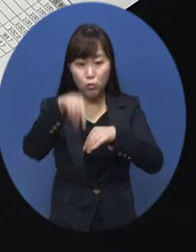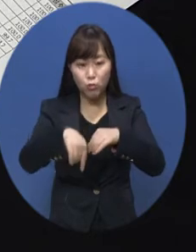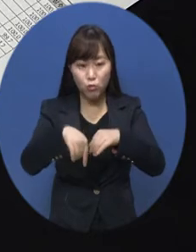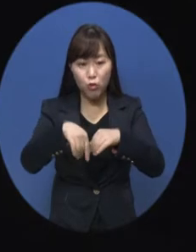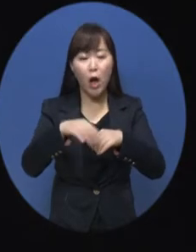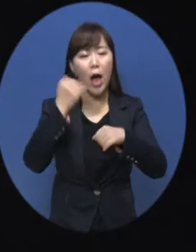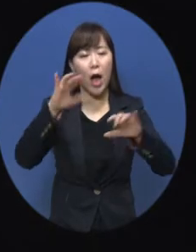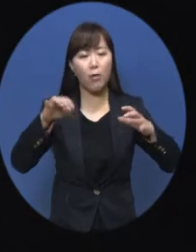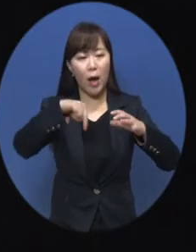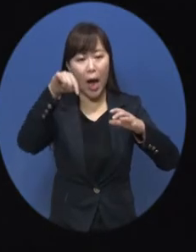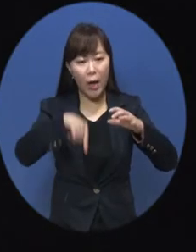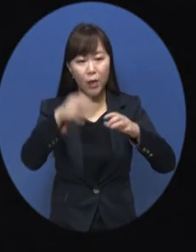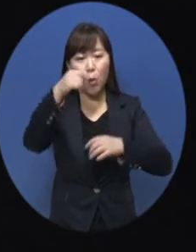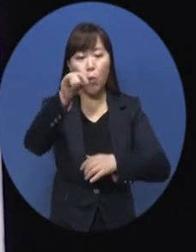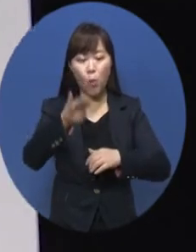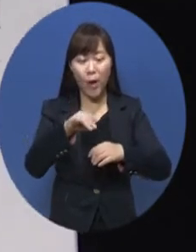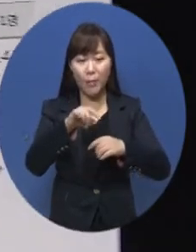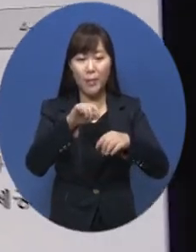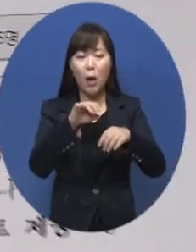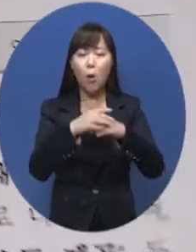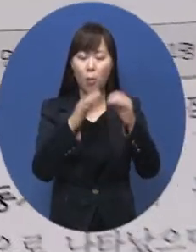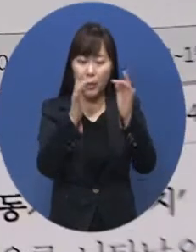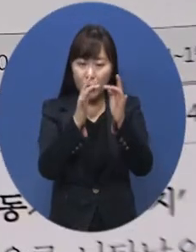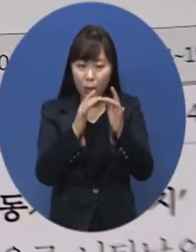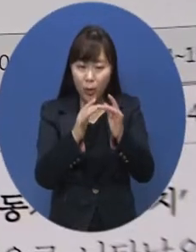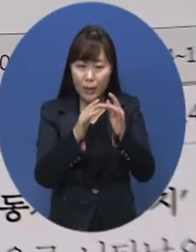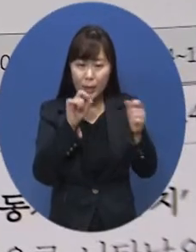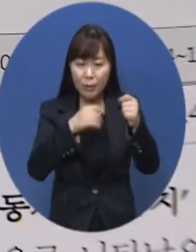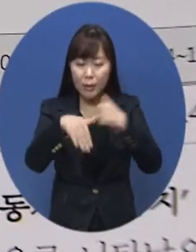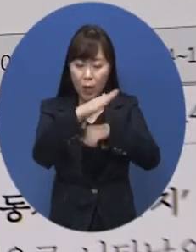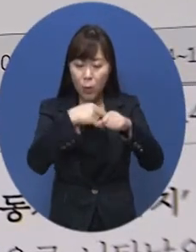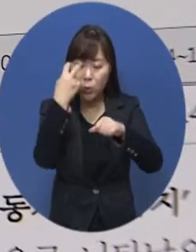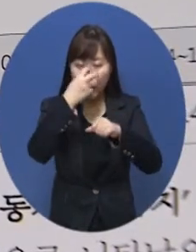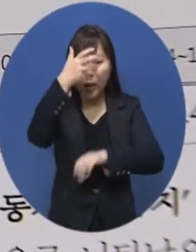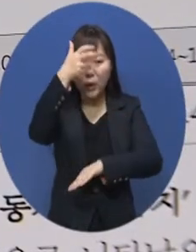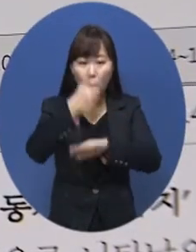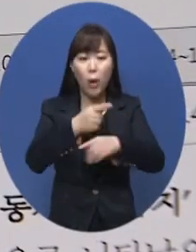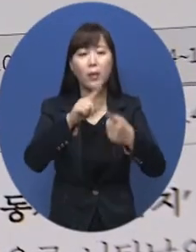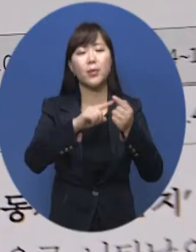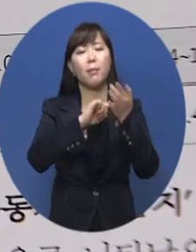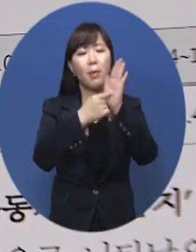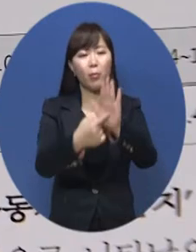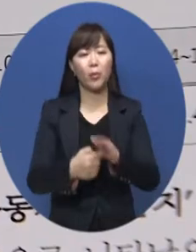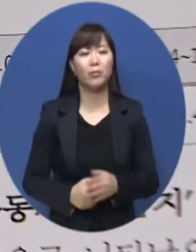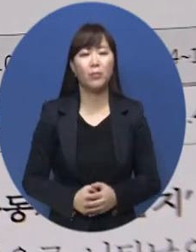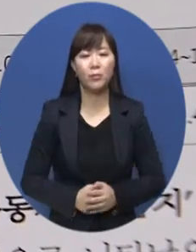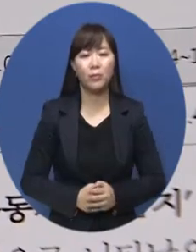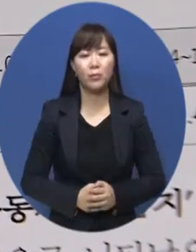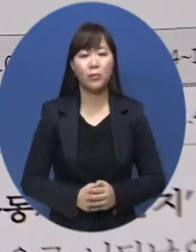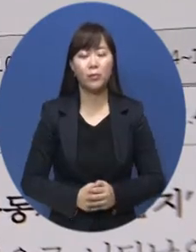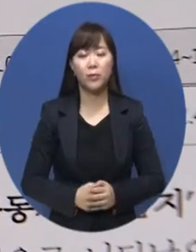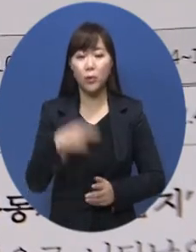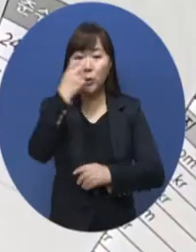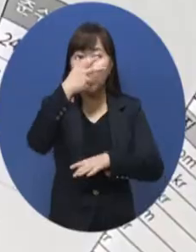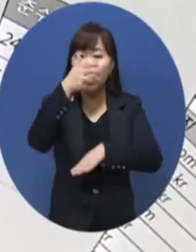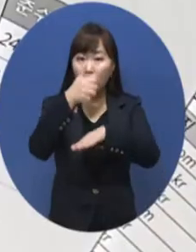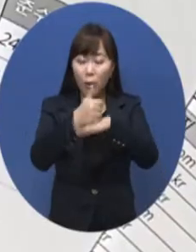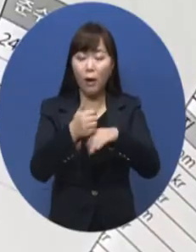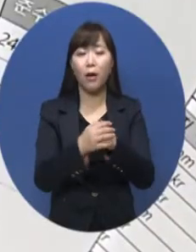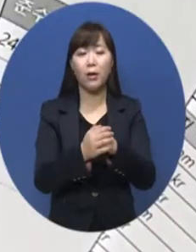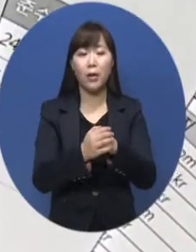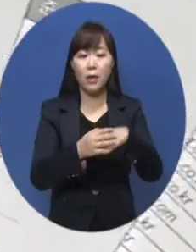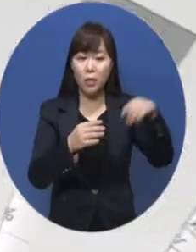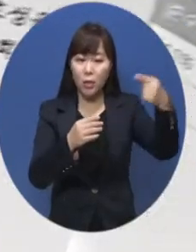웹사이트 접근성 수준을 조사한 2020 웹 접근성 실태조사 결과를 발표했습니다. 조사 결과